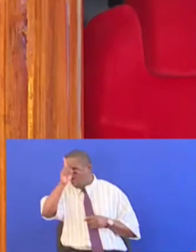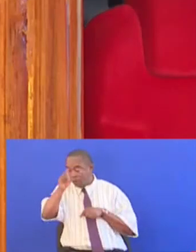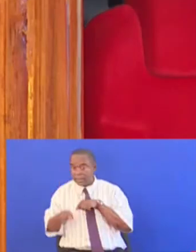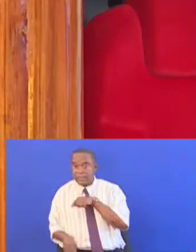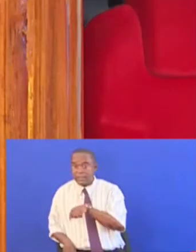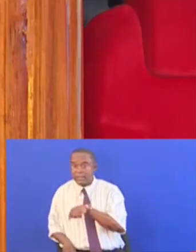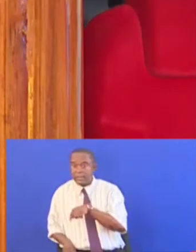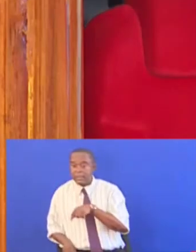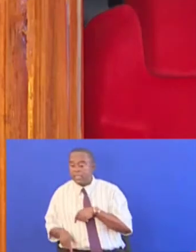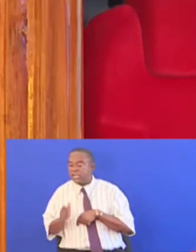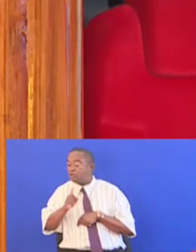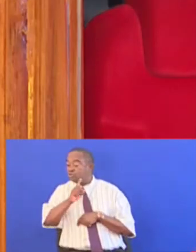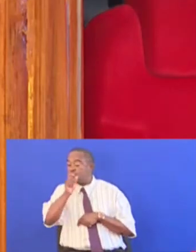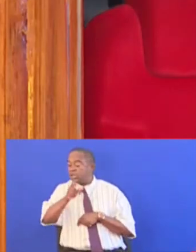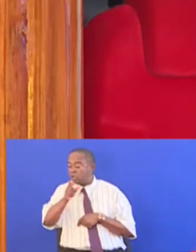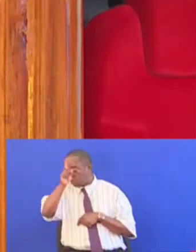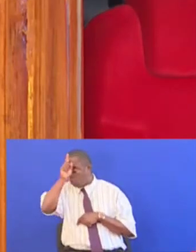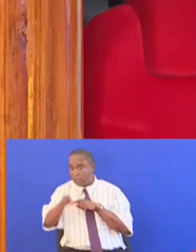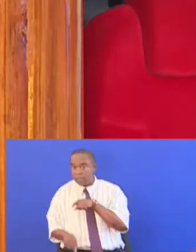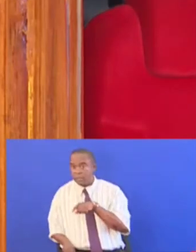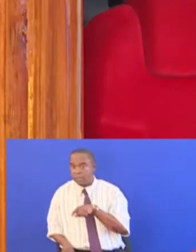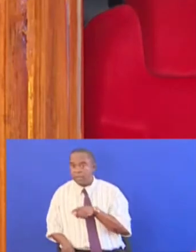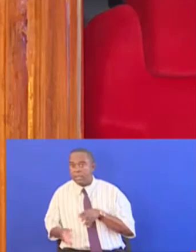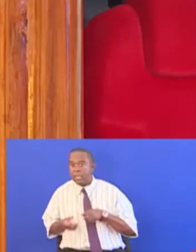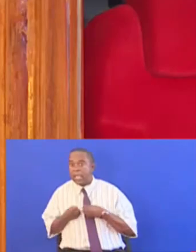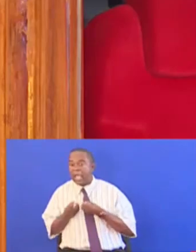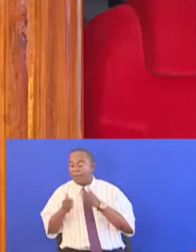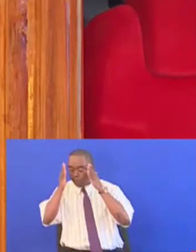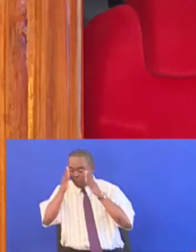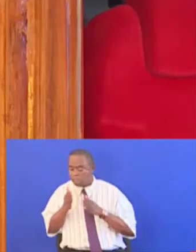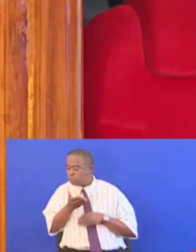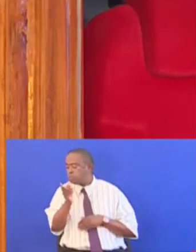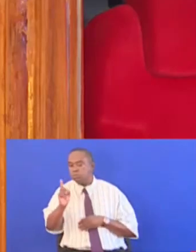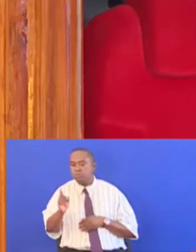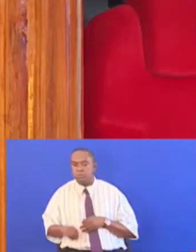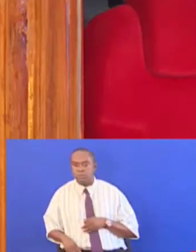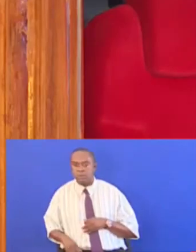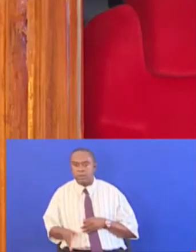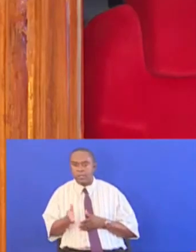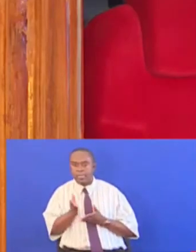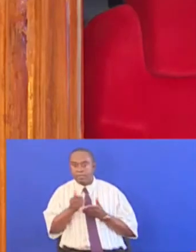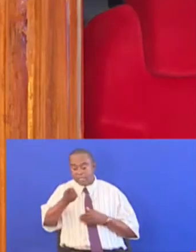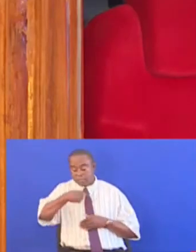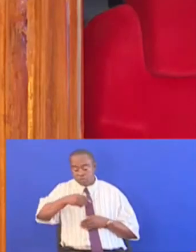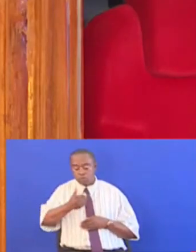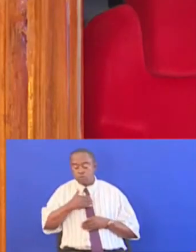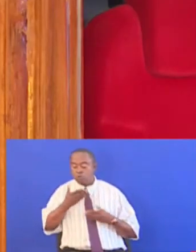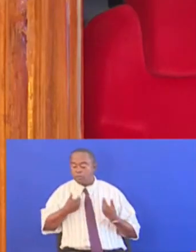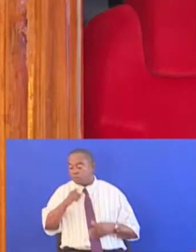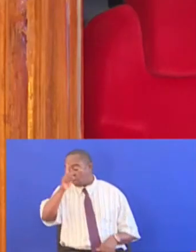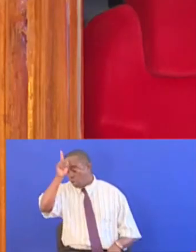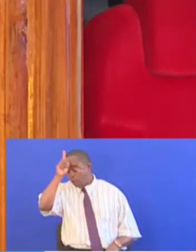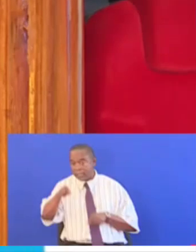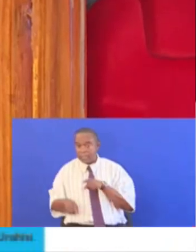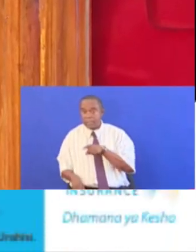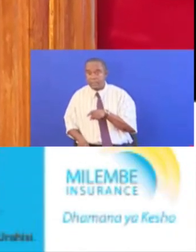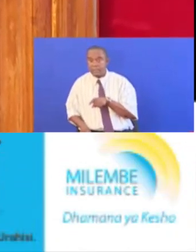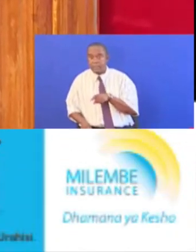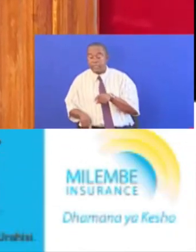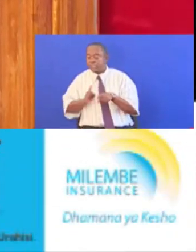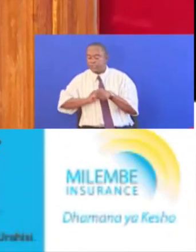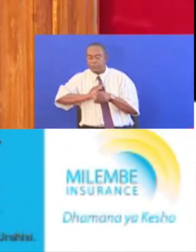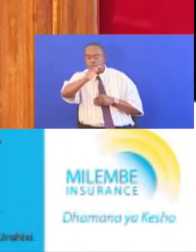Ujerumani na watu ambao sio raia wa Ujerumani hapewi hadhi yoyote. Na ndio maana baadhi ya sisi ambao watoto wetu wamezaliwa Ujerumani, walipo